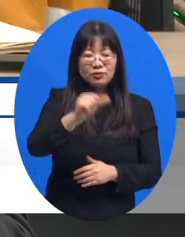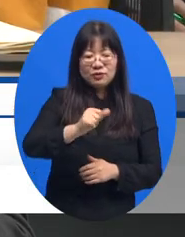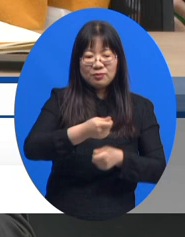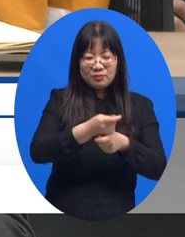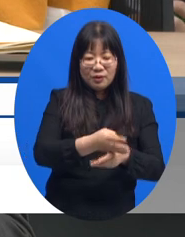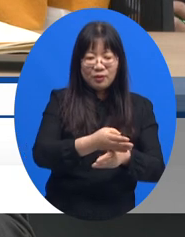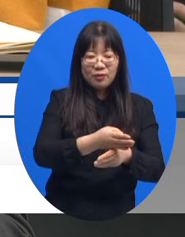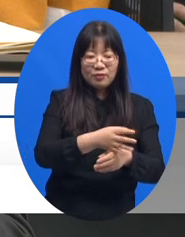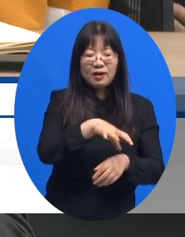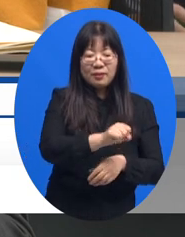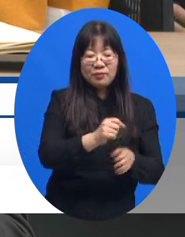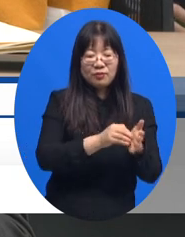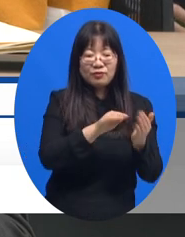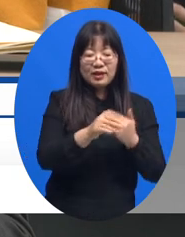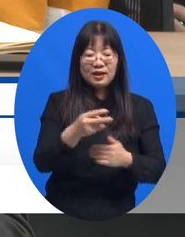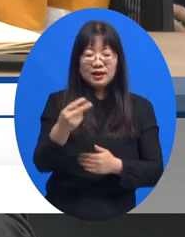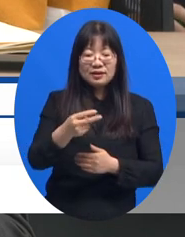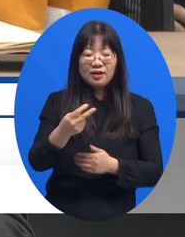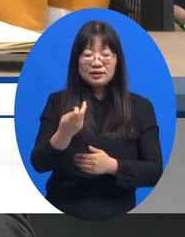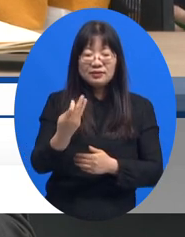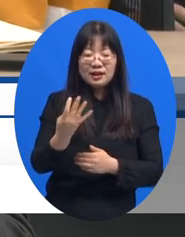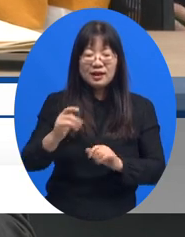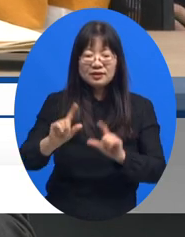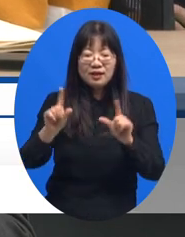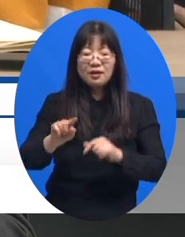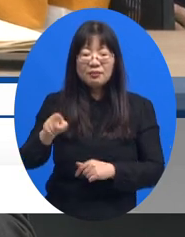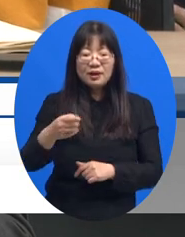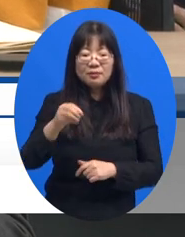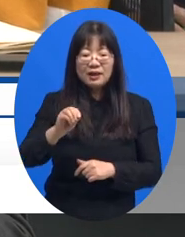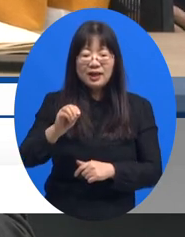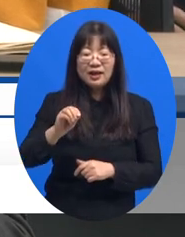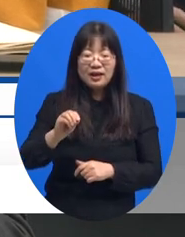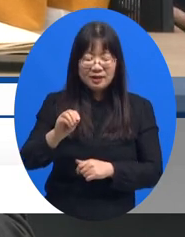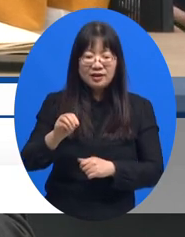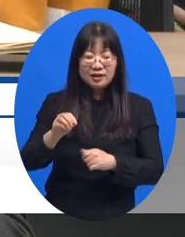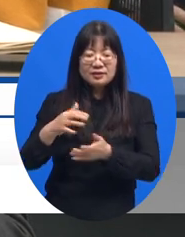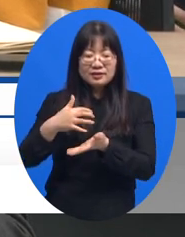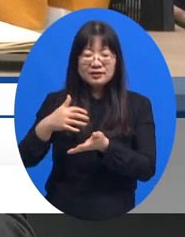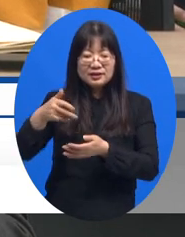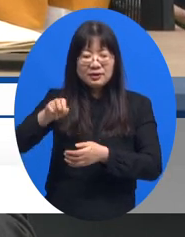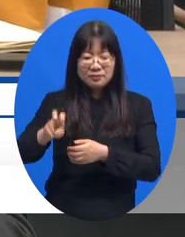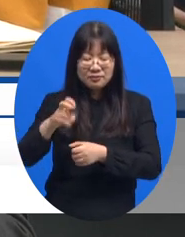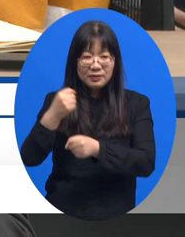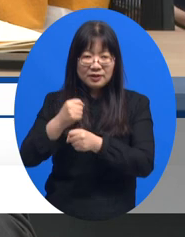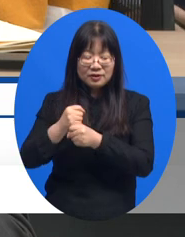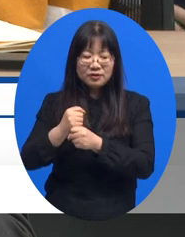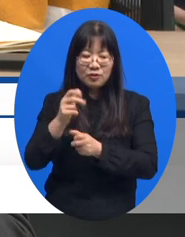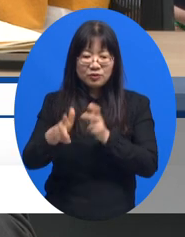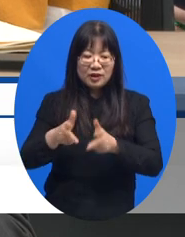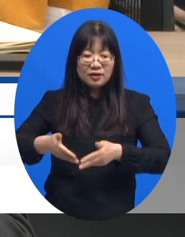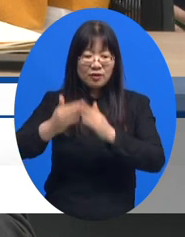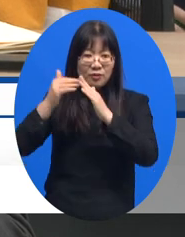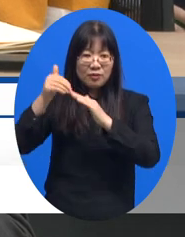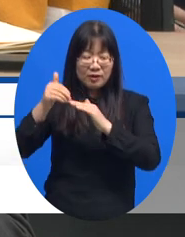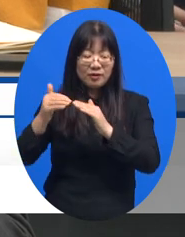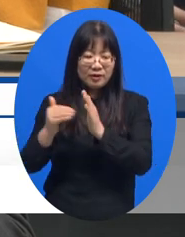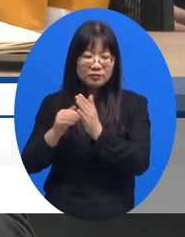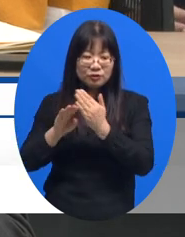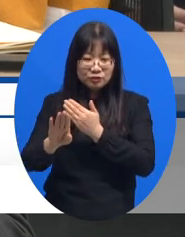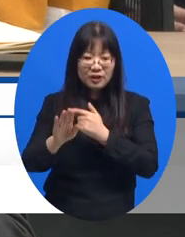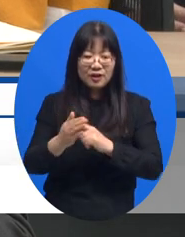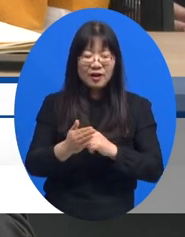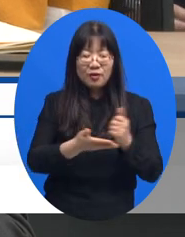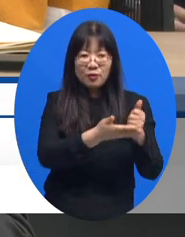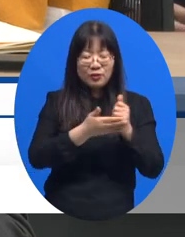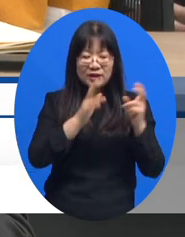뒤에 24년도에 100만 세를 생산할 수 있는 공장을 설립하게 됩니다. 그 이후에는 저희